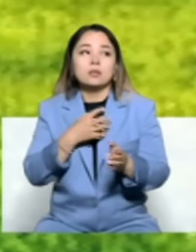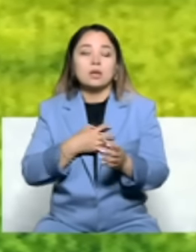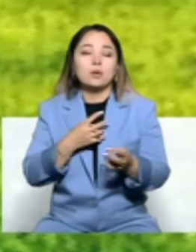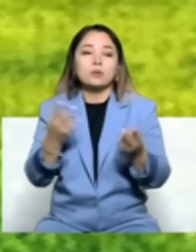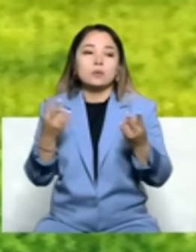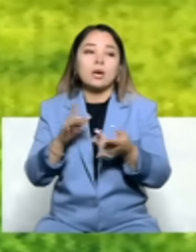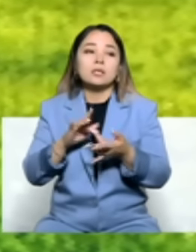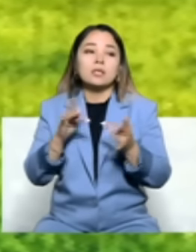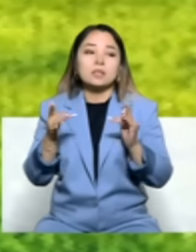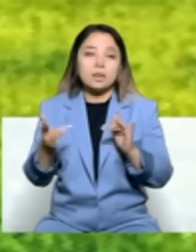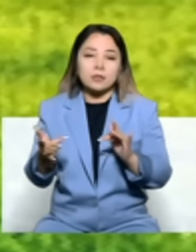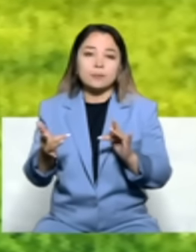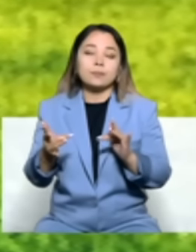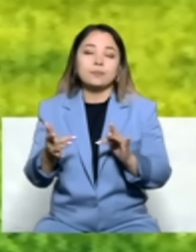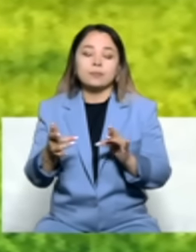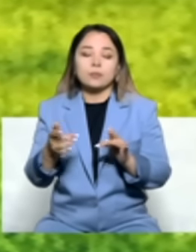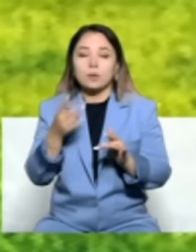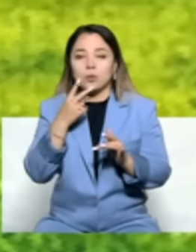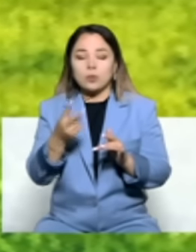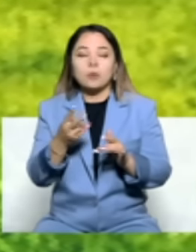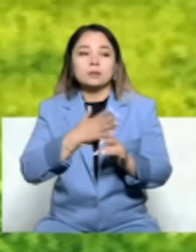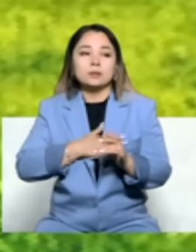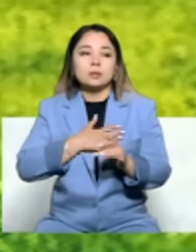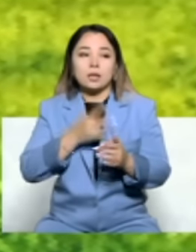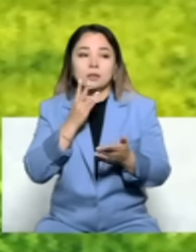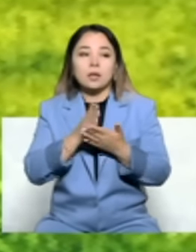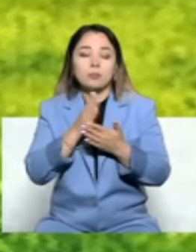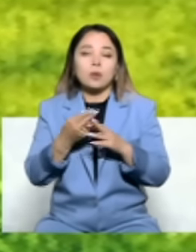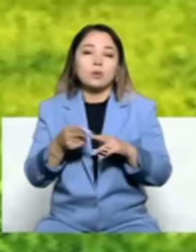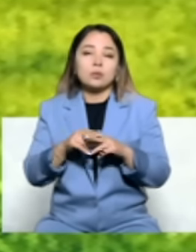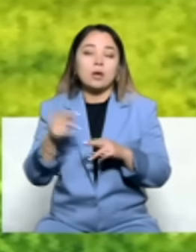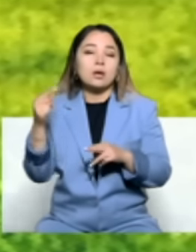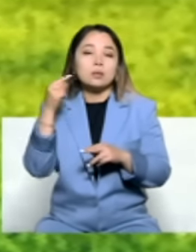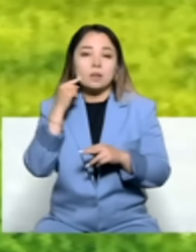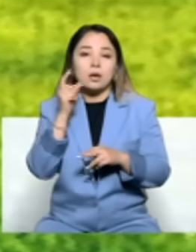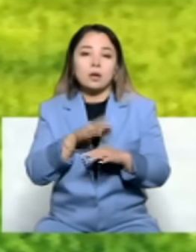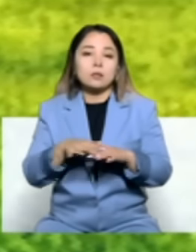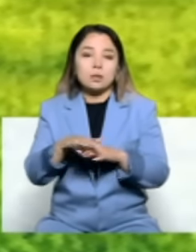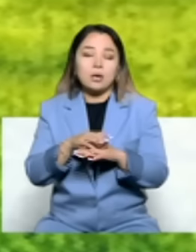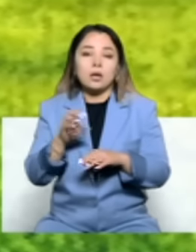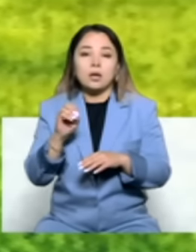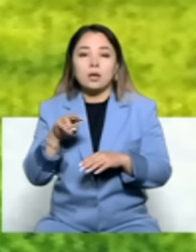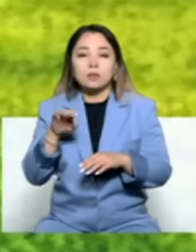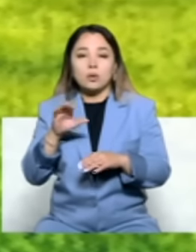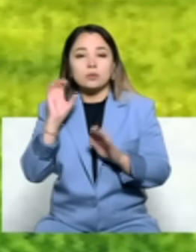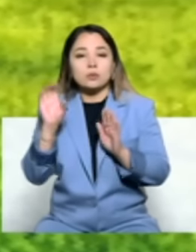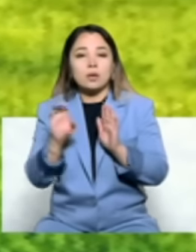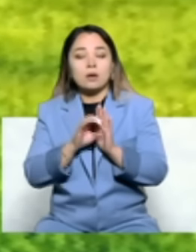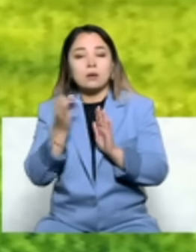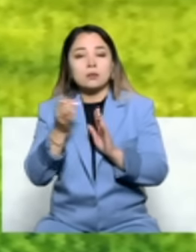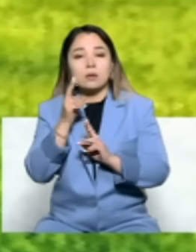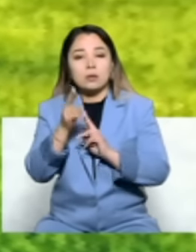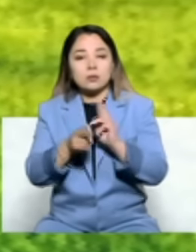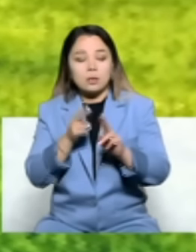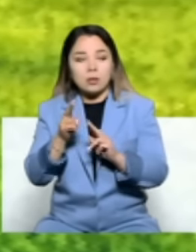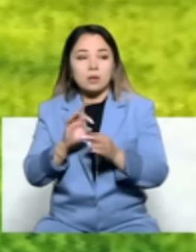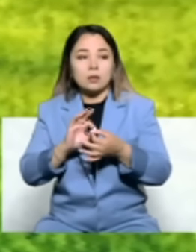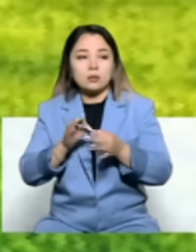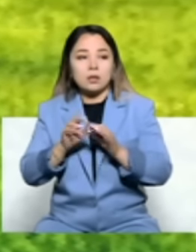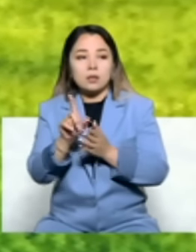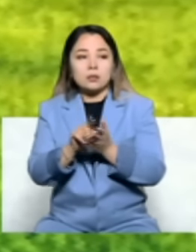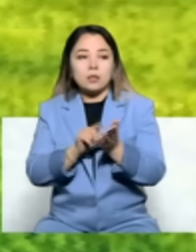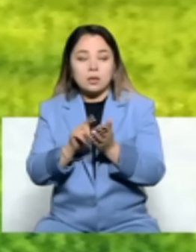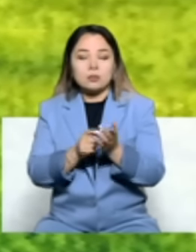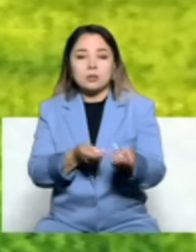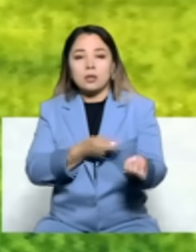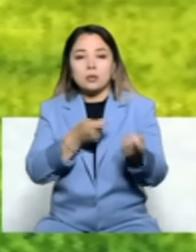қажет интернет тамаша емес. Онсыз да ренжіп жүрген жұртты Елдос Есенбол тыңдап, айтқандарын таспаға түсіріп